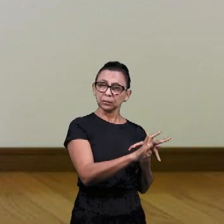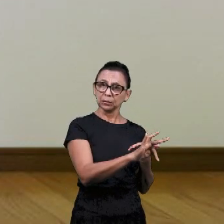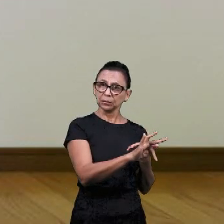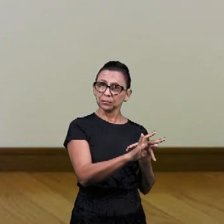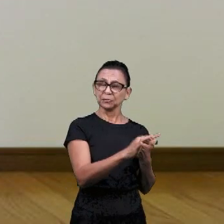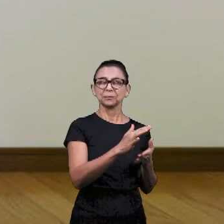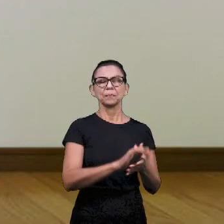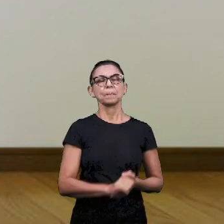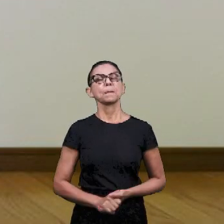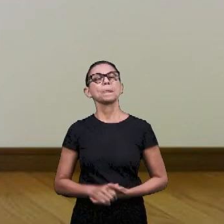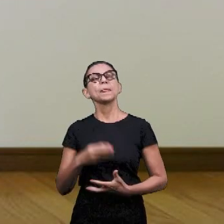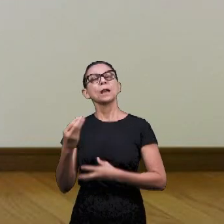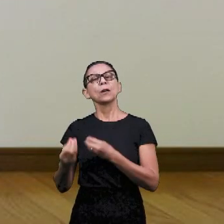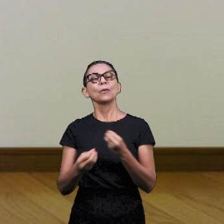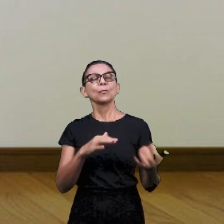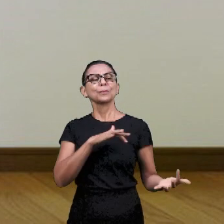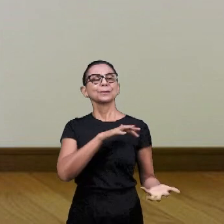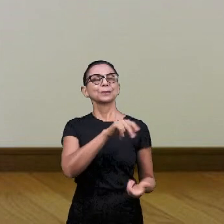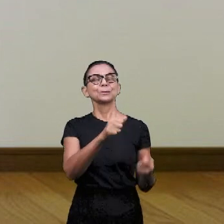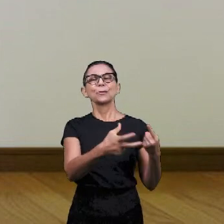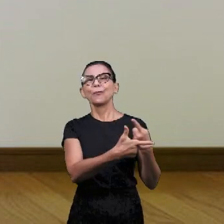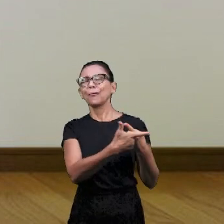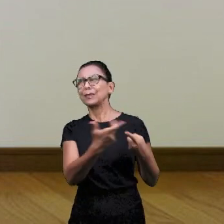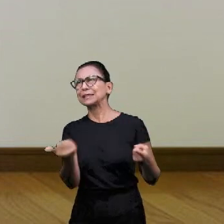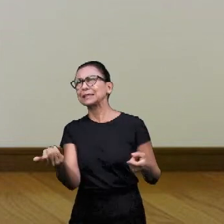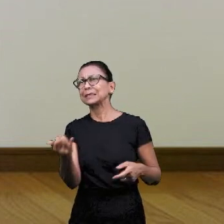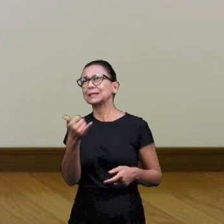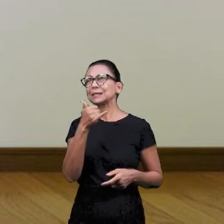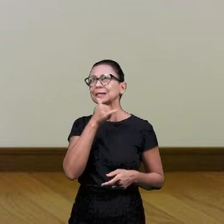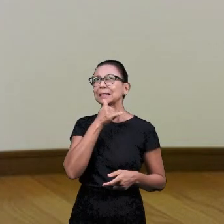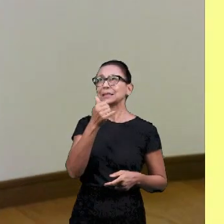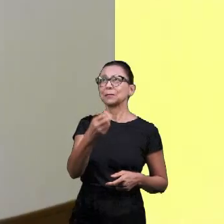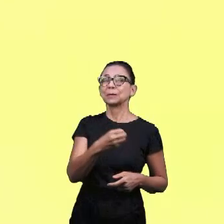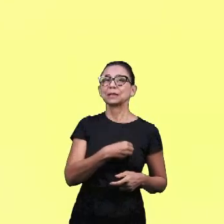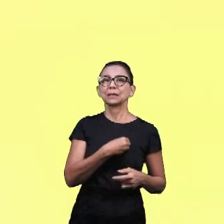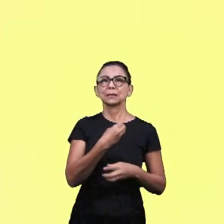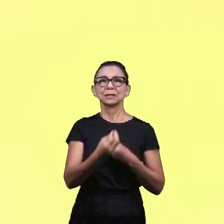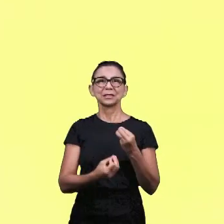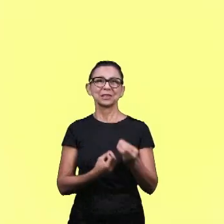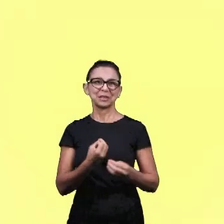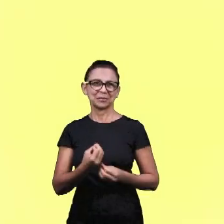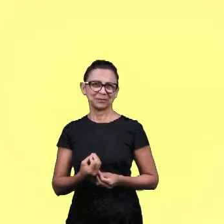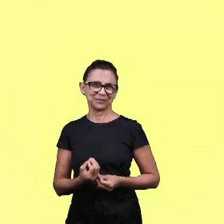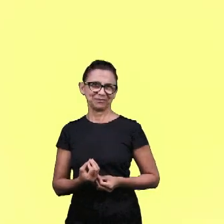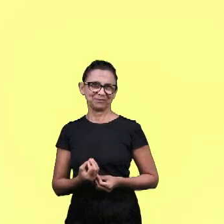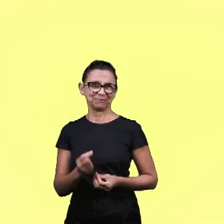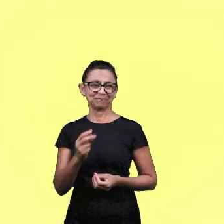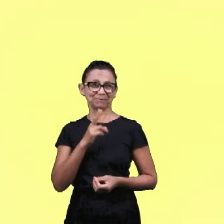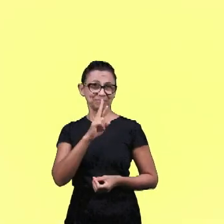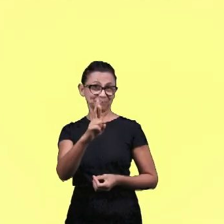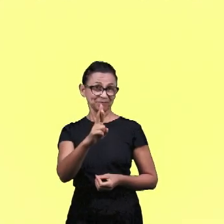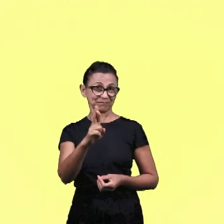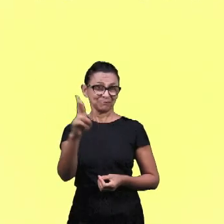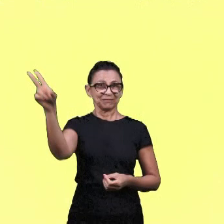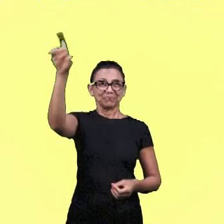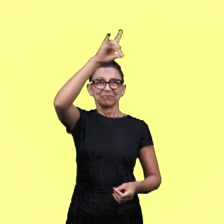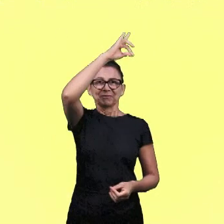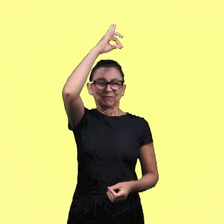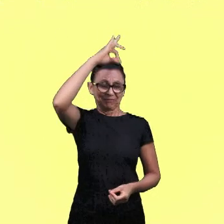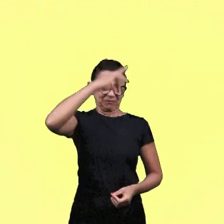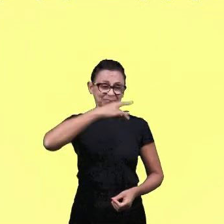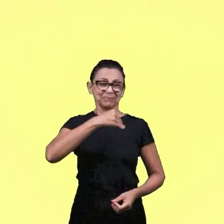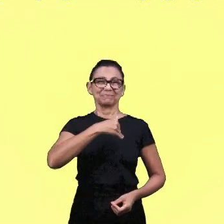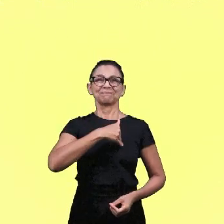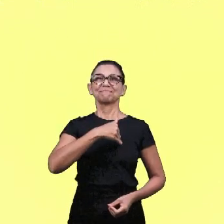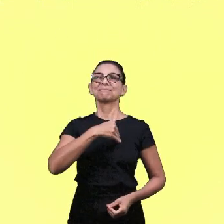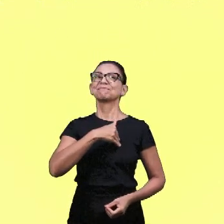monde de péché, de tristesse, avec un cœur rempli du Saint-Esprit? Et voyez quel glorieux enfant et